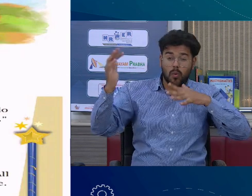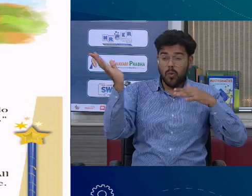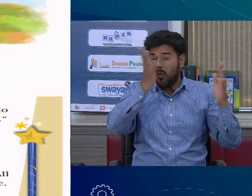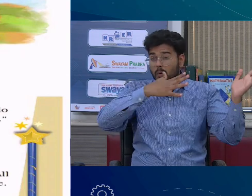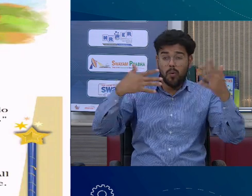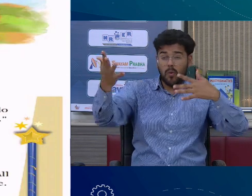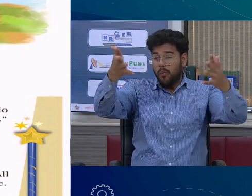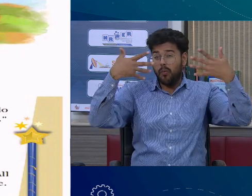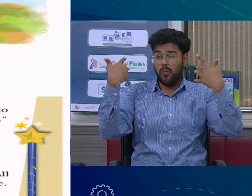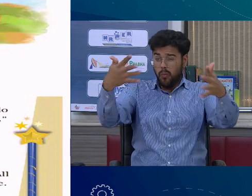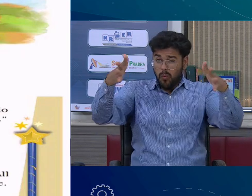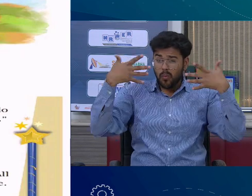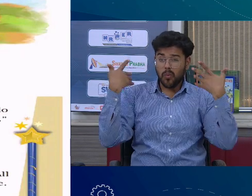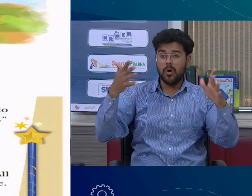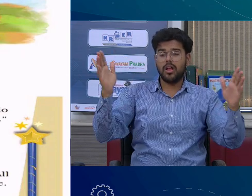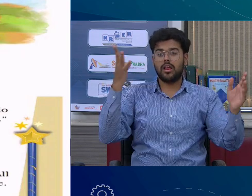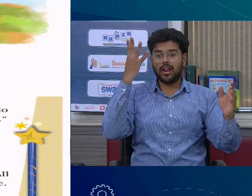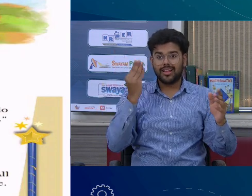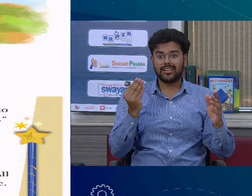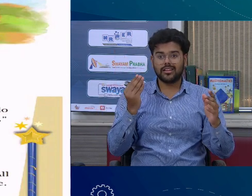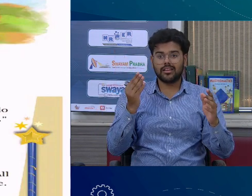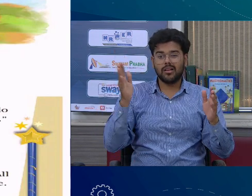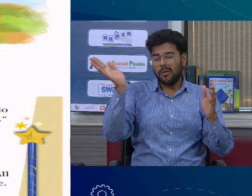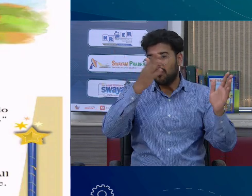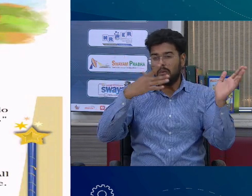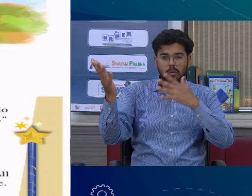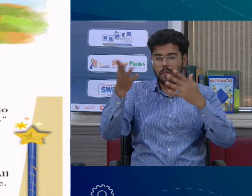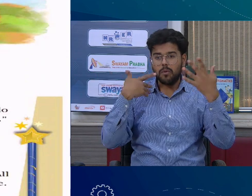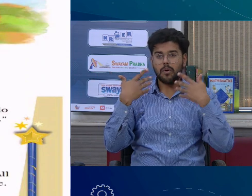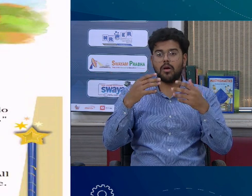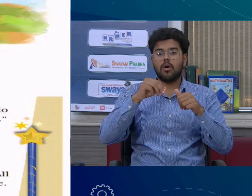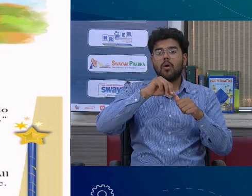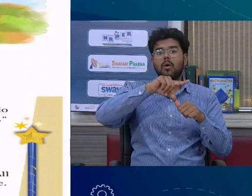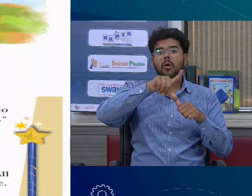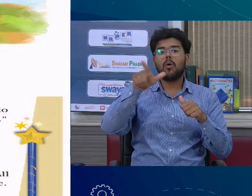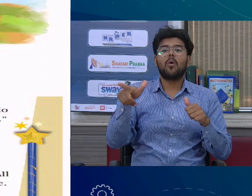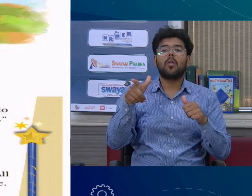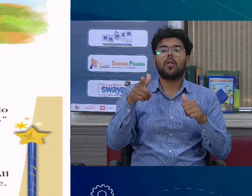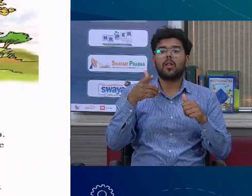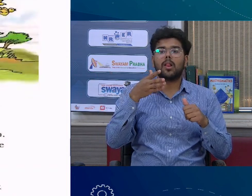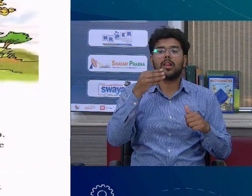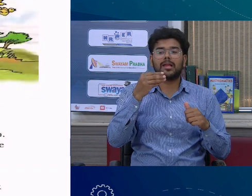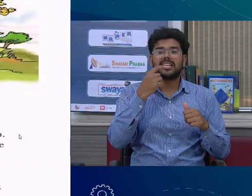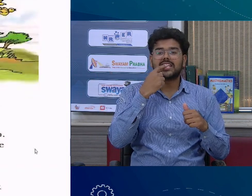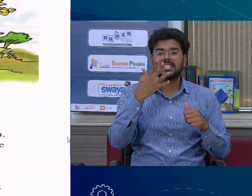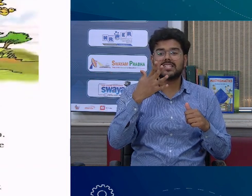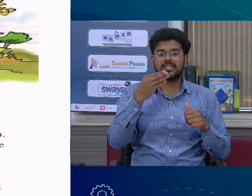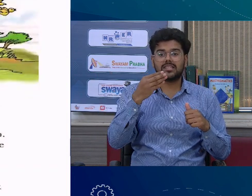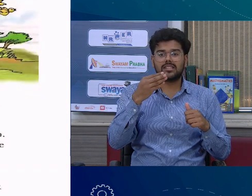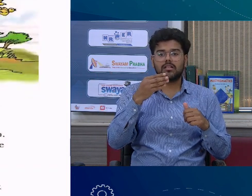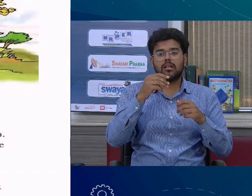रात को बहुत जोर से हवा चली. And all the glass leaves broke. सारे जो ग्लास पत्ते